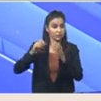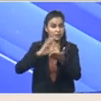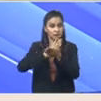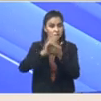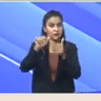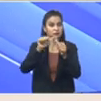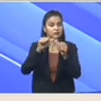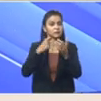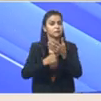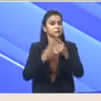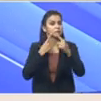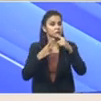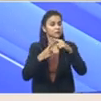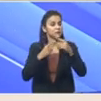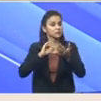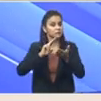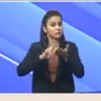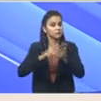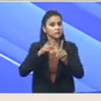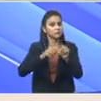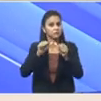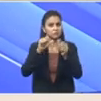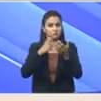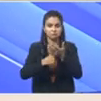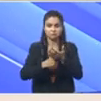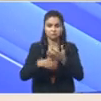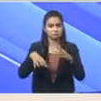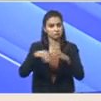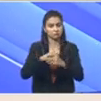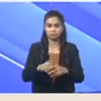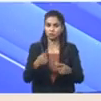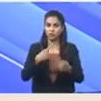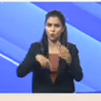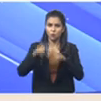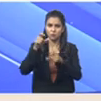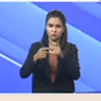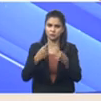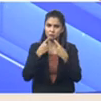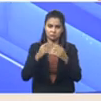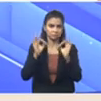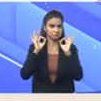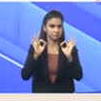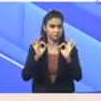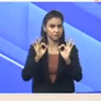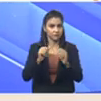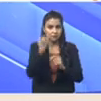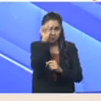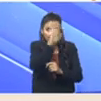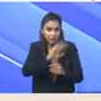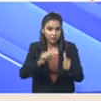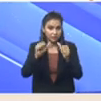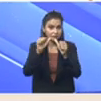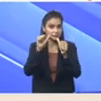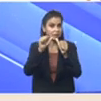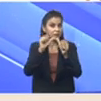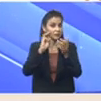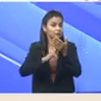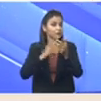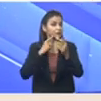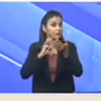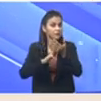के कंट्रीब्यूशन को लोगों ने खूब सराहा है। भारत के एनिमेशन स्टूडियो